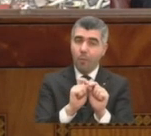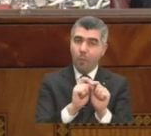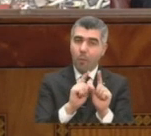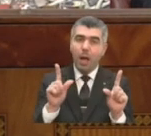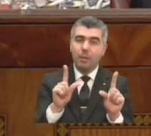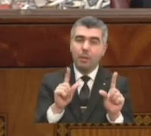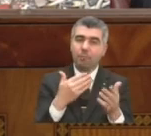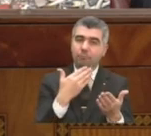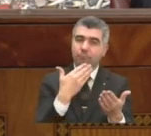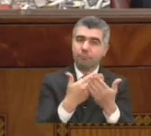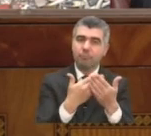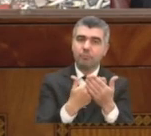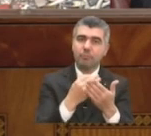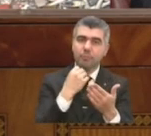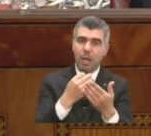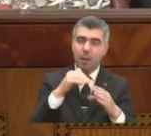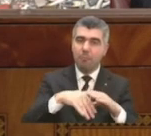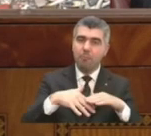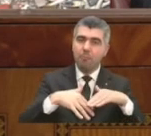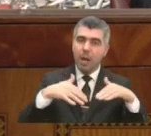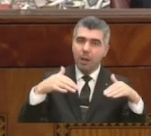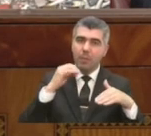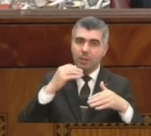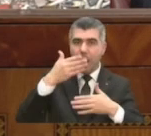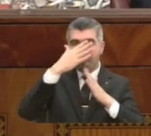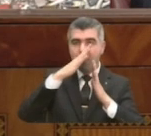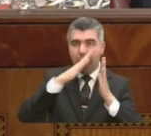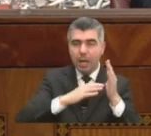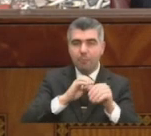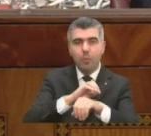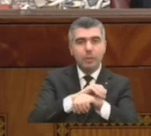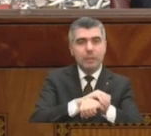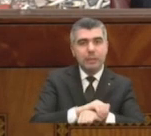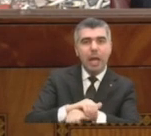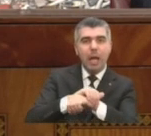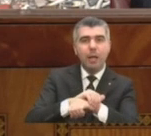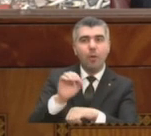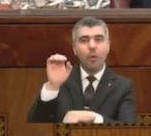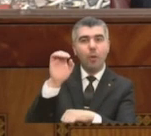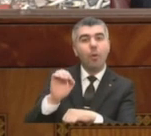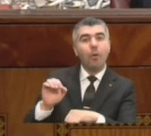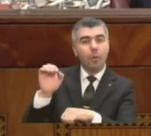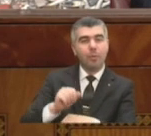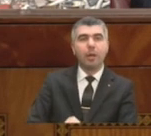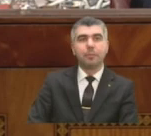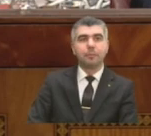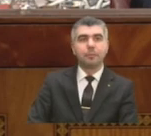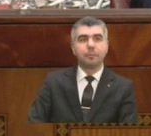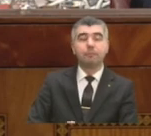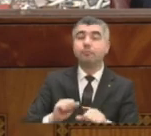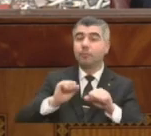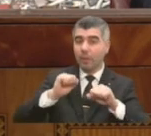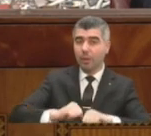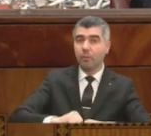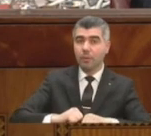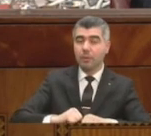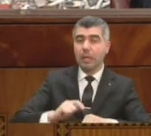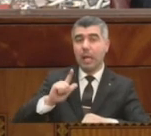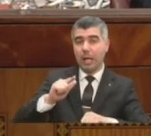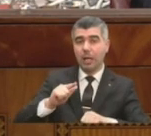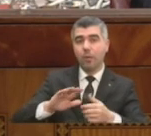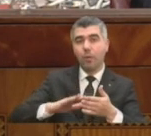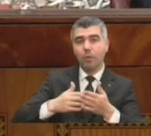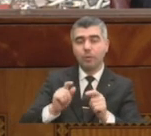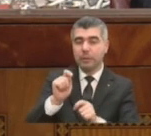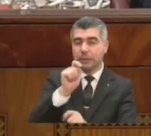البعد البرلماني للشراكه بين المغرب والاتحاد الاوروبي ولعبت دورا هاما في تقويه